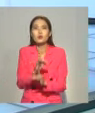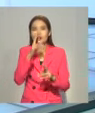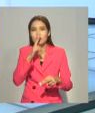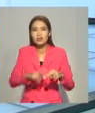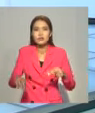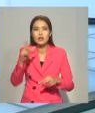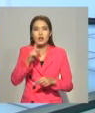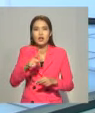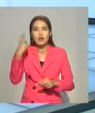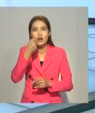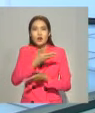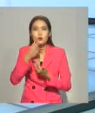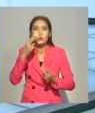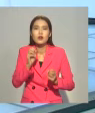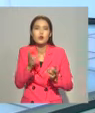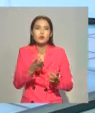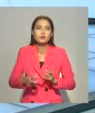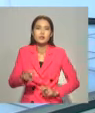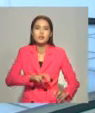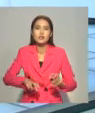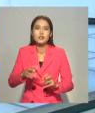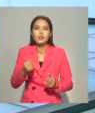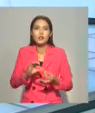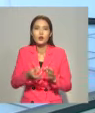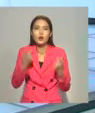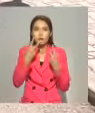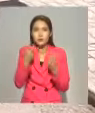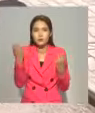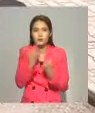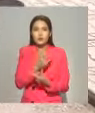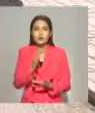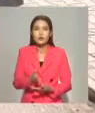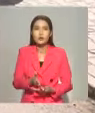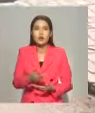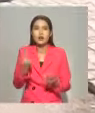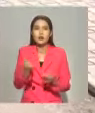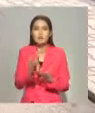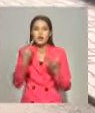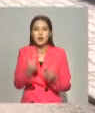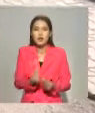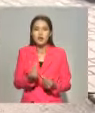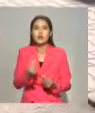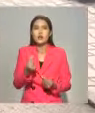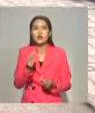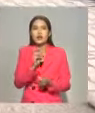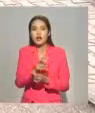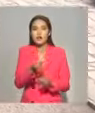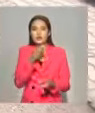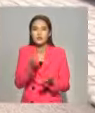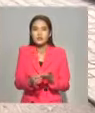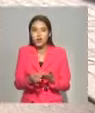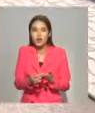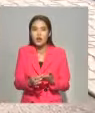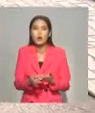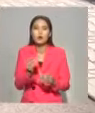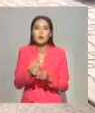ошарсыз жоғалғандарды қалай іздеу керек? Әріптесім толығырақ айтады. Алдымен бір хабарламаңыз жауапсыз қалады. Одан кейін